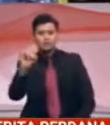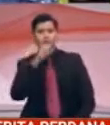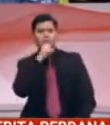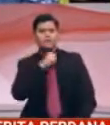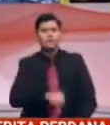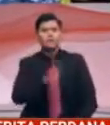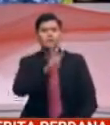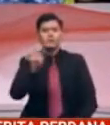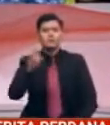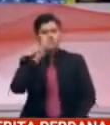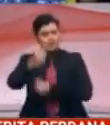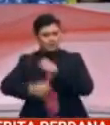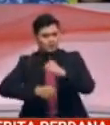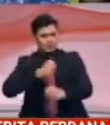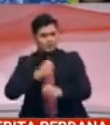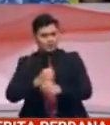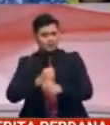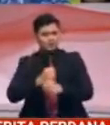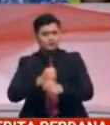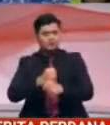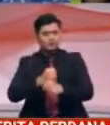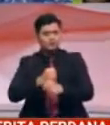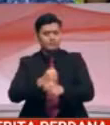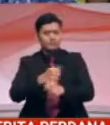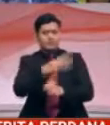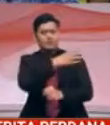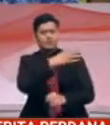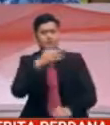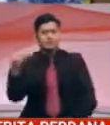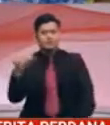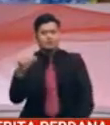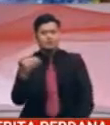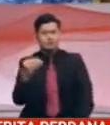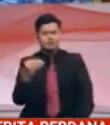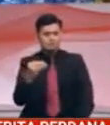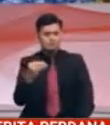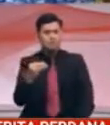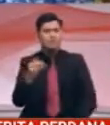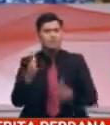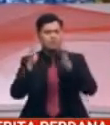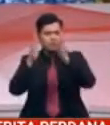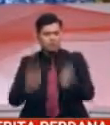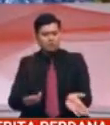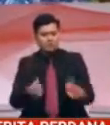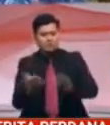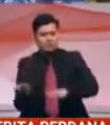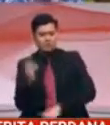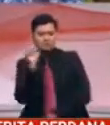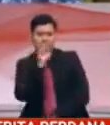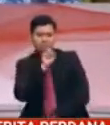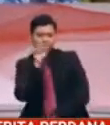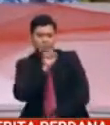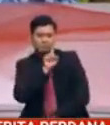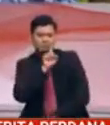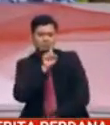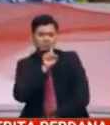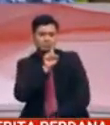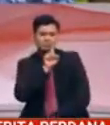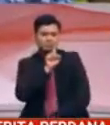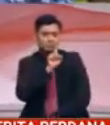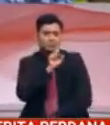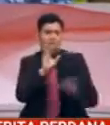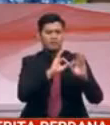kitabullah walaupun penambanagan keadaan khusnul and namanya tersebut phg yaitu Abang d dan kakak